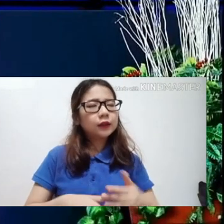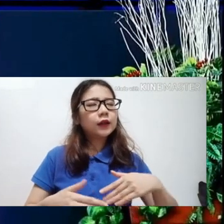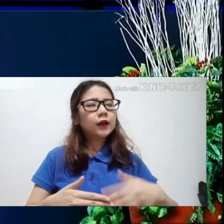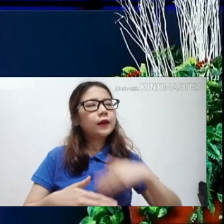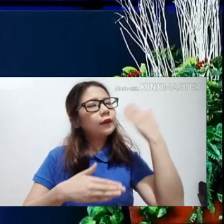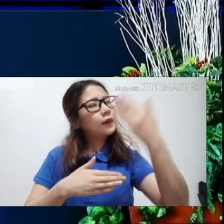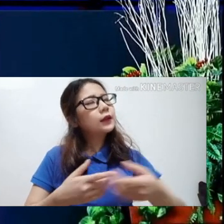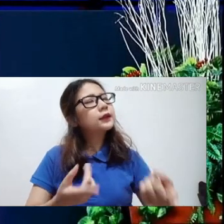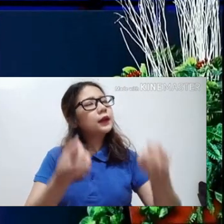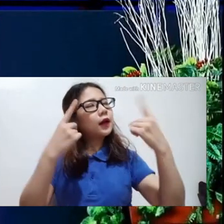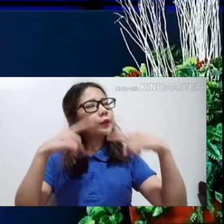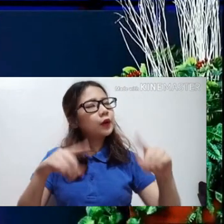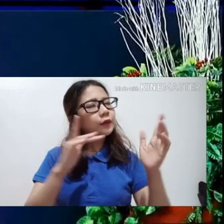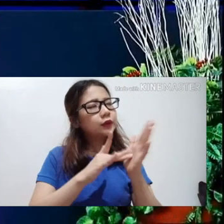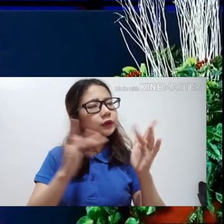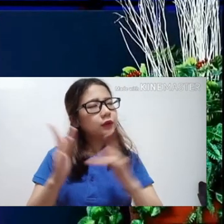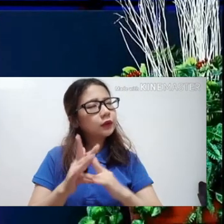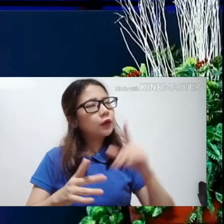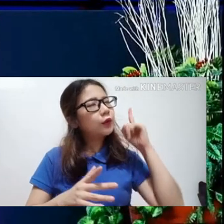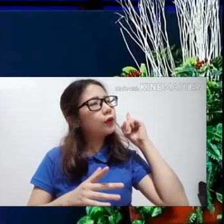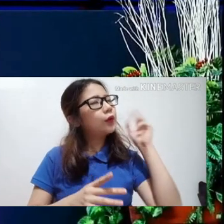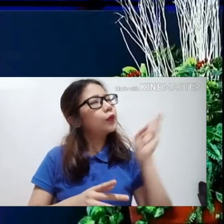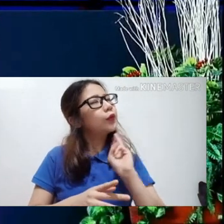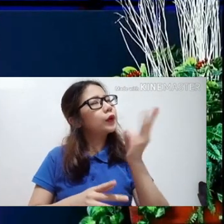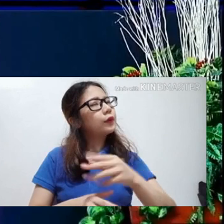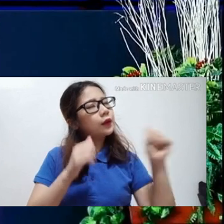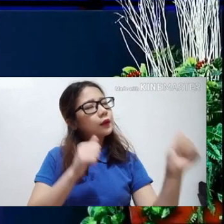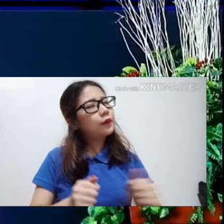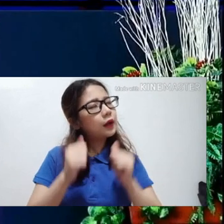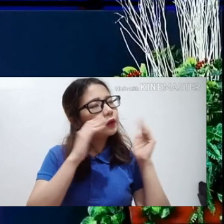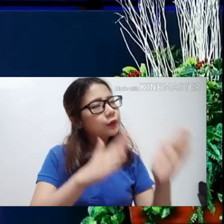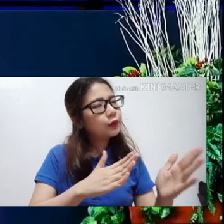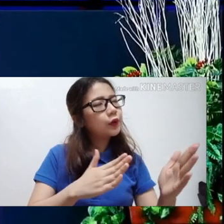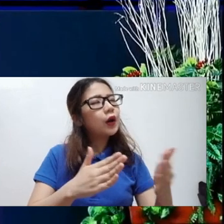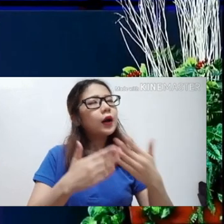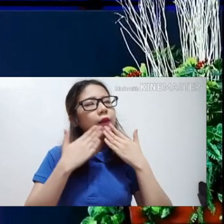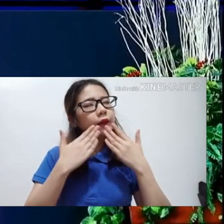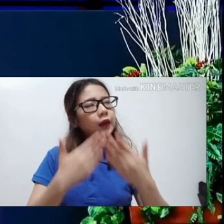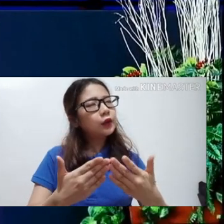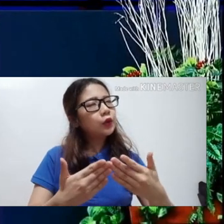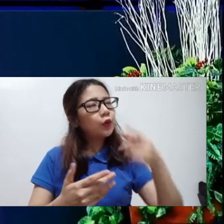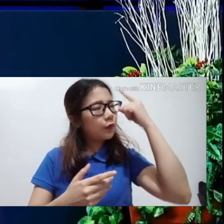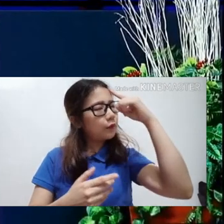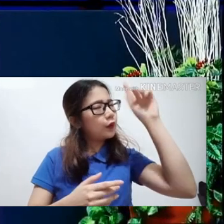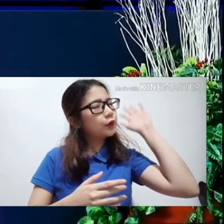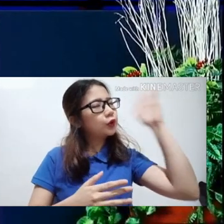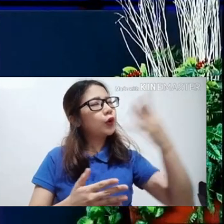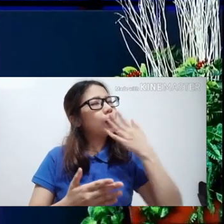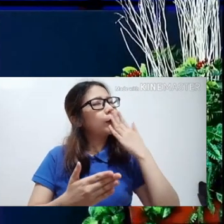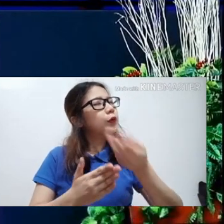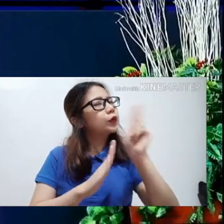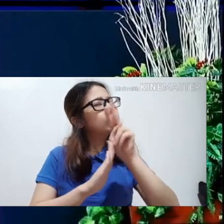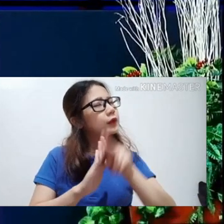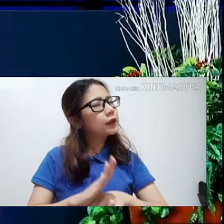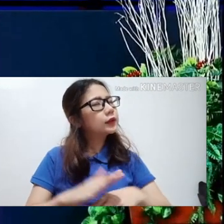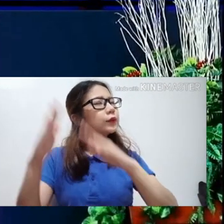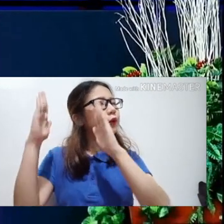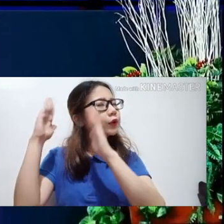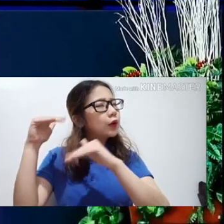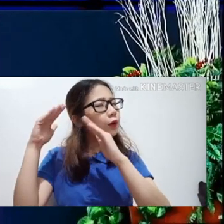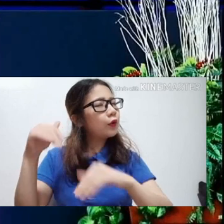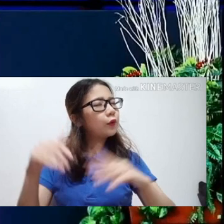ang aming mabuting pastol na aming pong susundan. Marami pong salamat, O Diyos, sa inyong kabutihan, sa inyong pag-ibig at sa